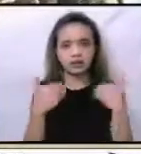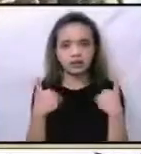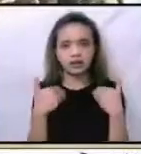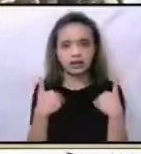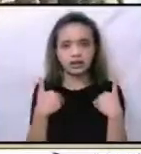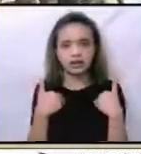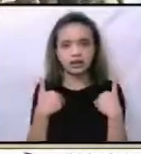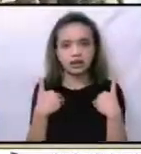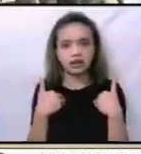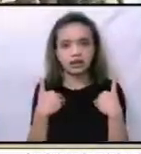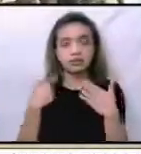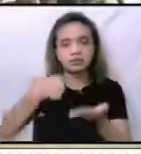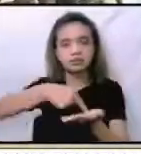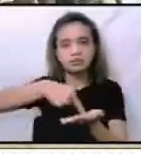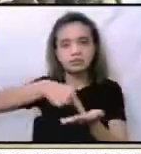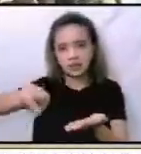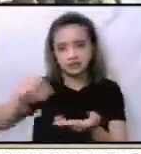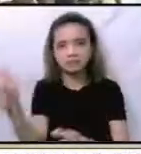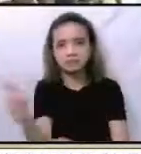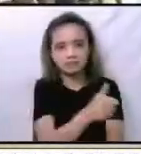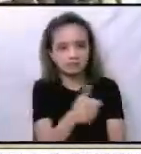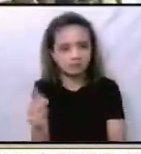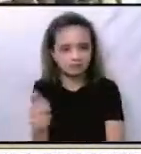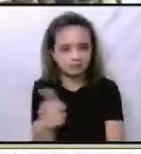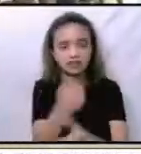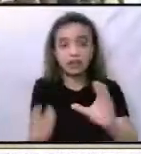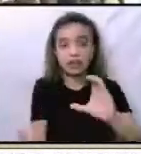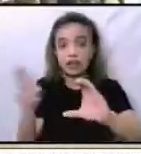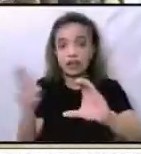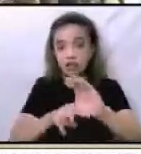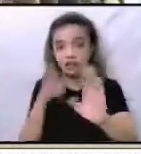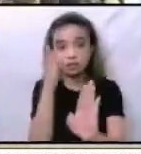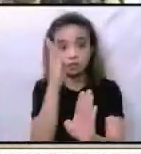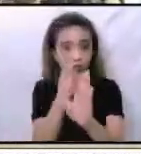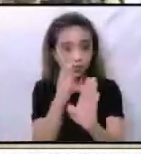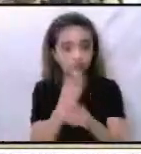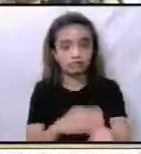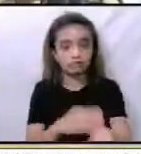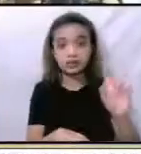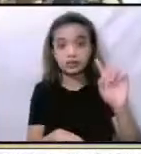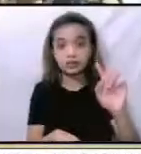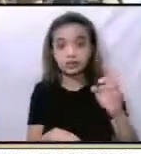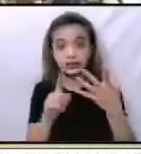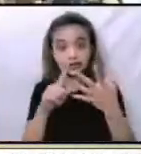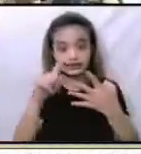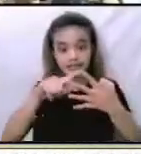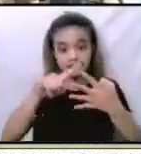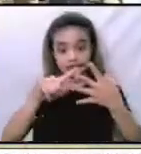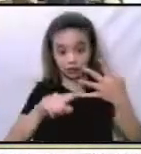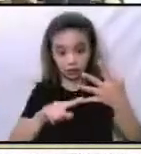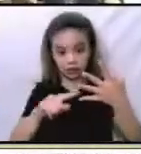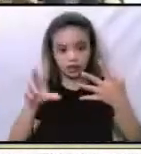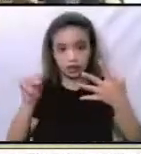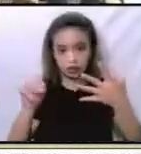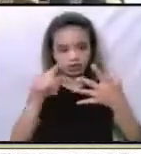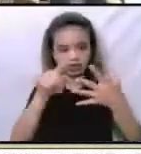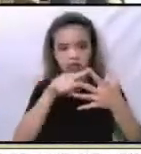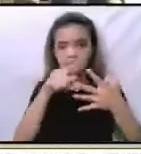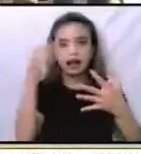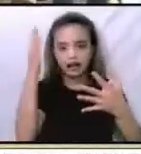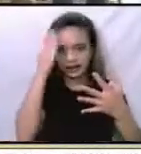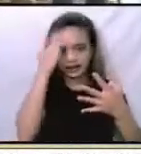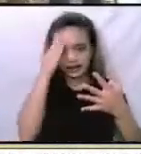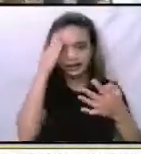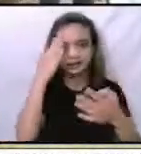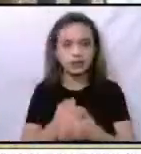may bayad na ngayon para sa mga sasakay sa mga bus, habang isa naman sa kanila ay nagsabing alam naman na nila. Kaya sa ating mga kabibe po,